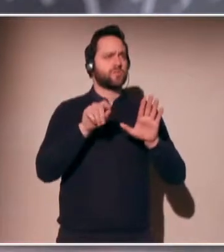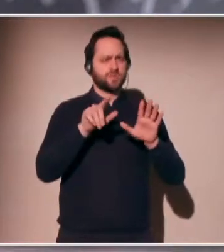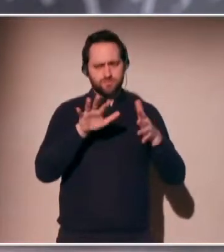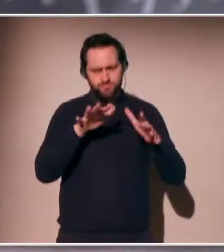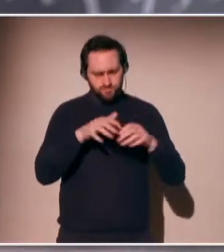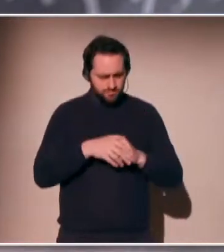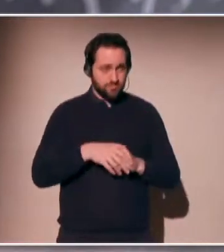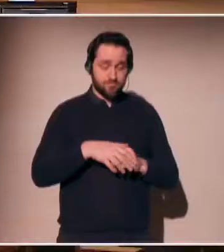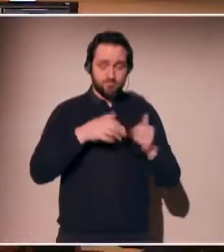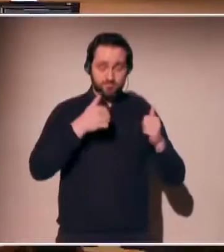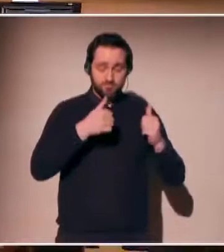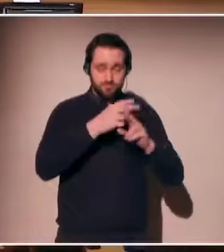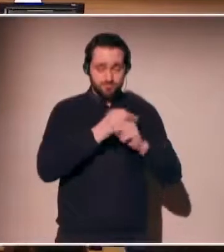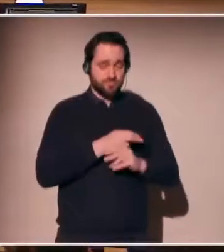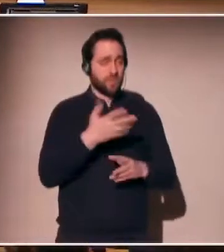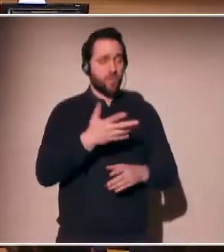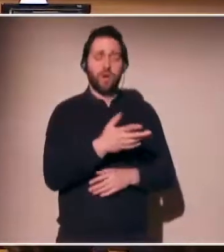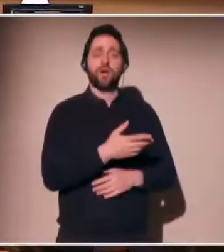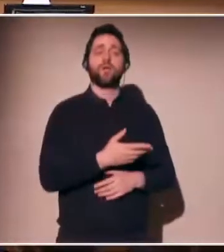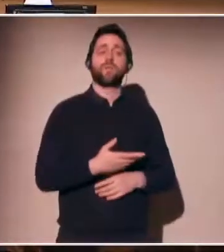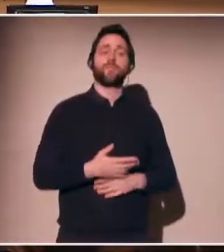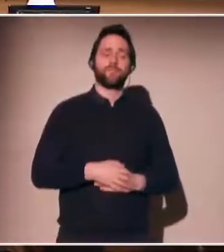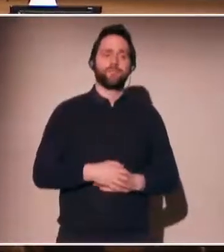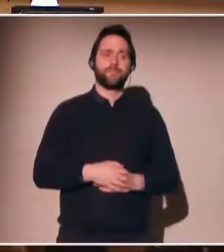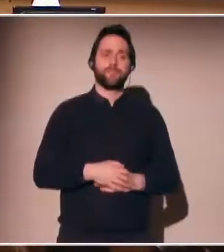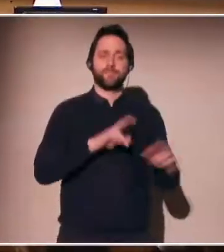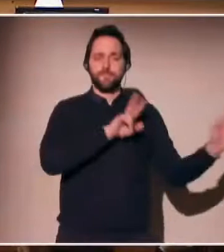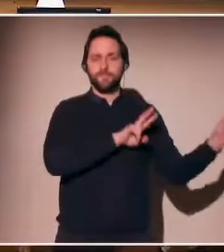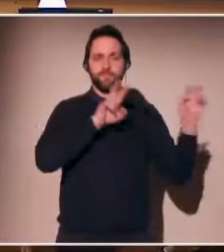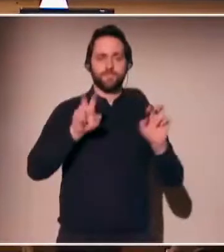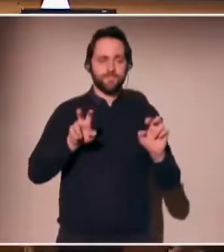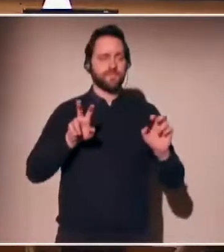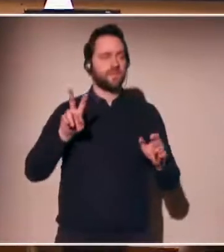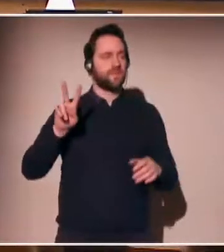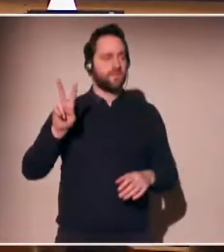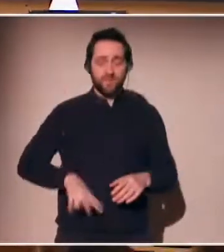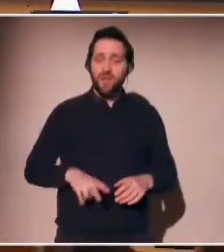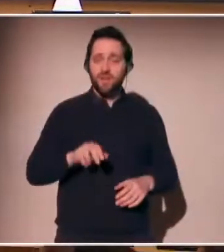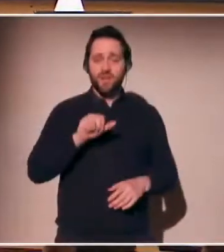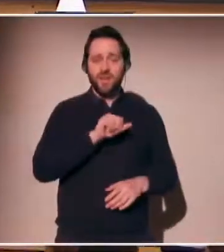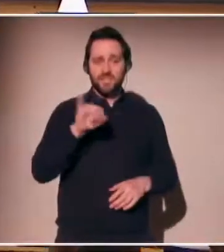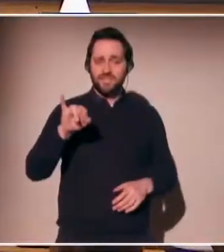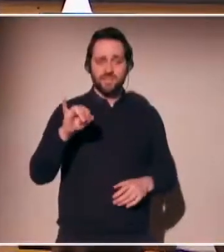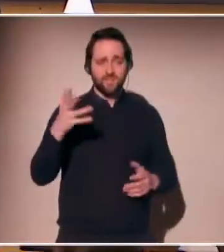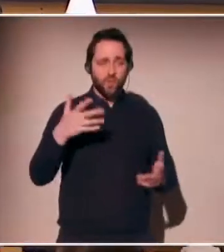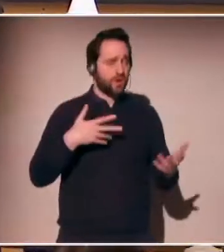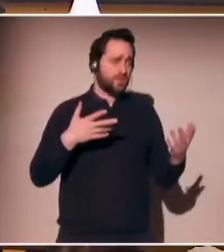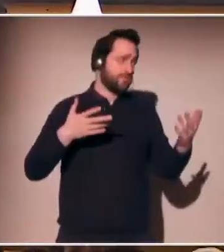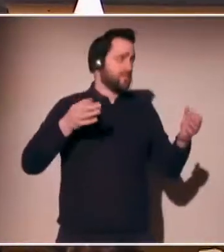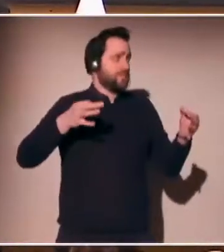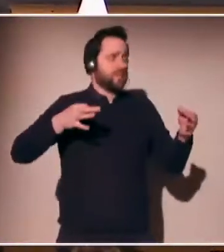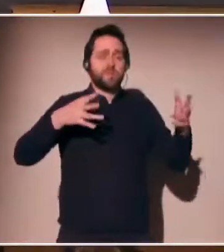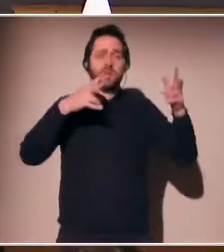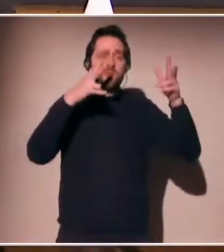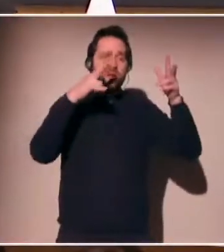que la définition de l'intelligence artificielle telle que nous la connaissons aujourd'hui, c'est un ordinateur qui pourrait jouer aux